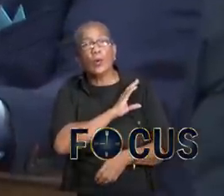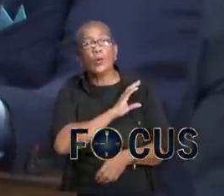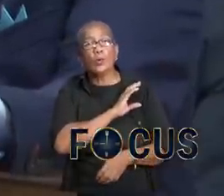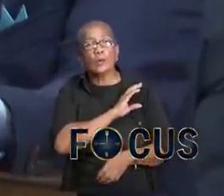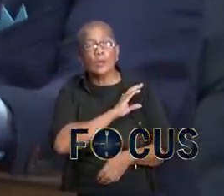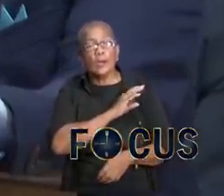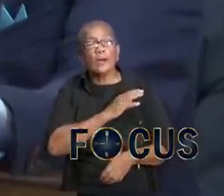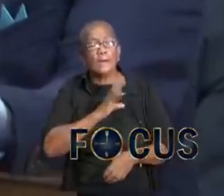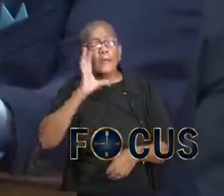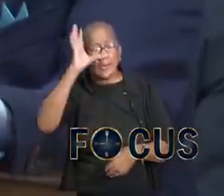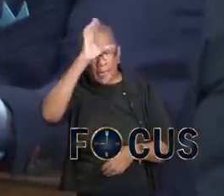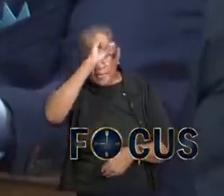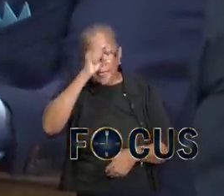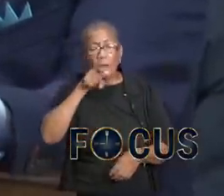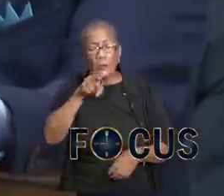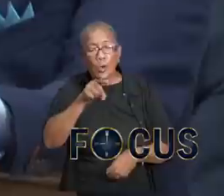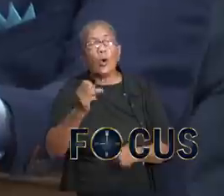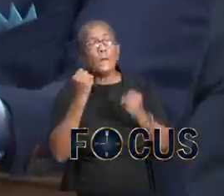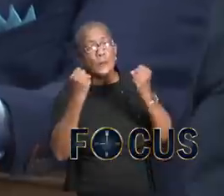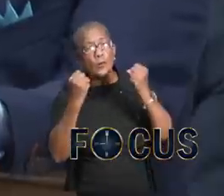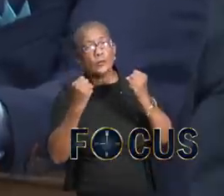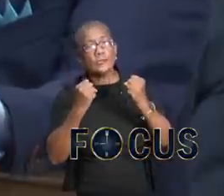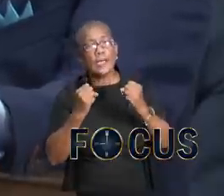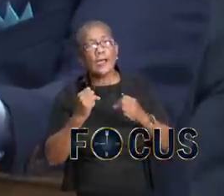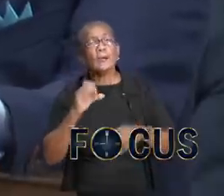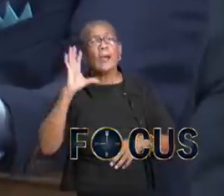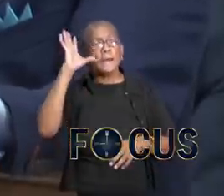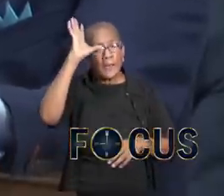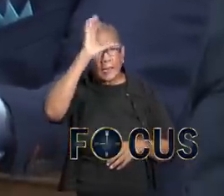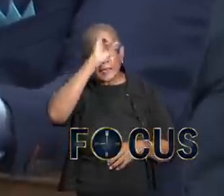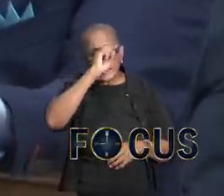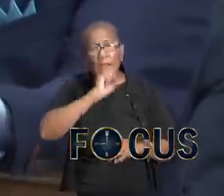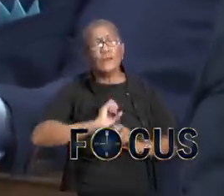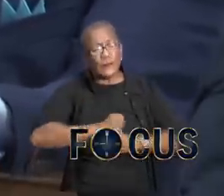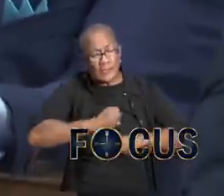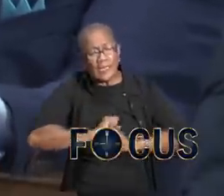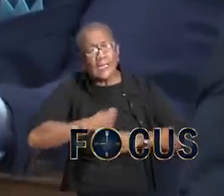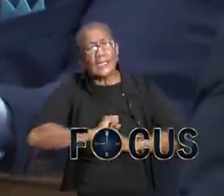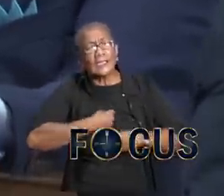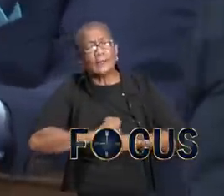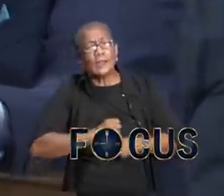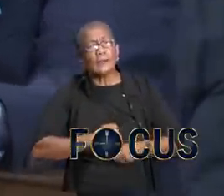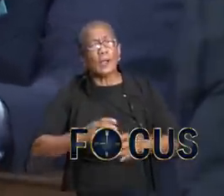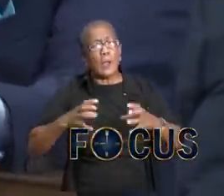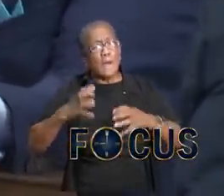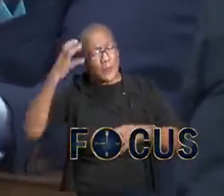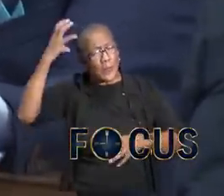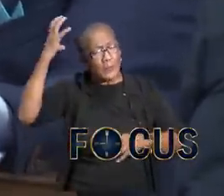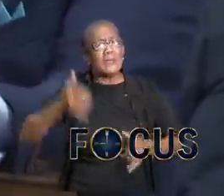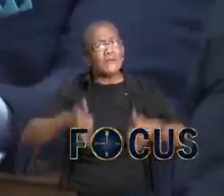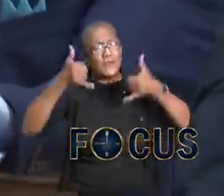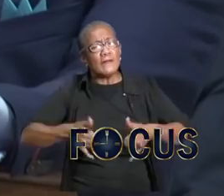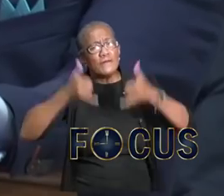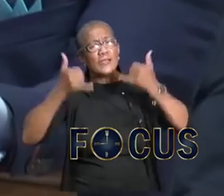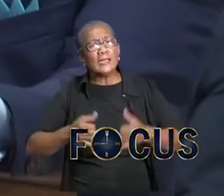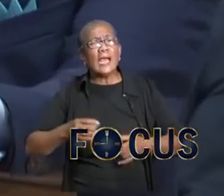boosheid. Ik heb ook begrip voor de irritatie die men heeft. Ja, we hebben een probleem, big ik ba.